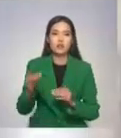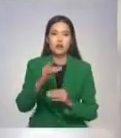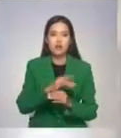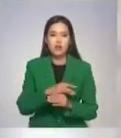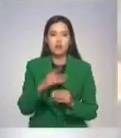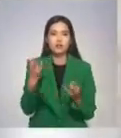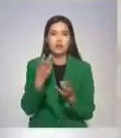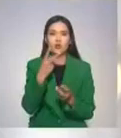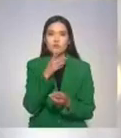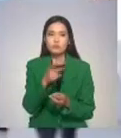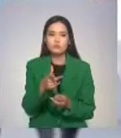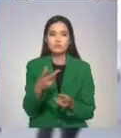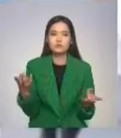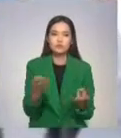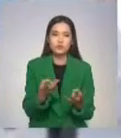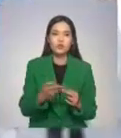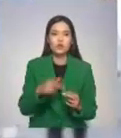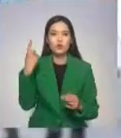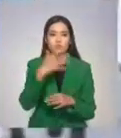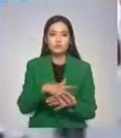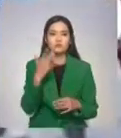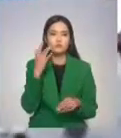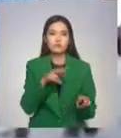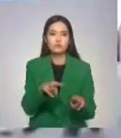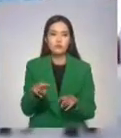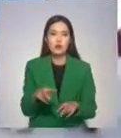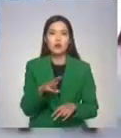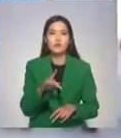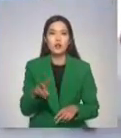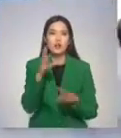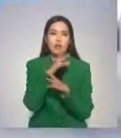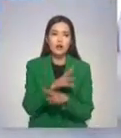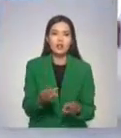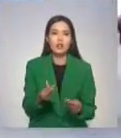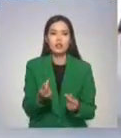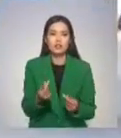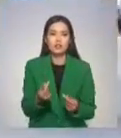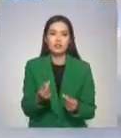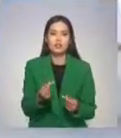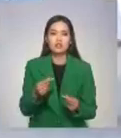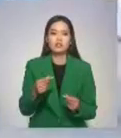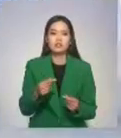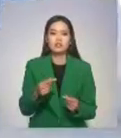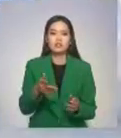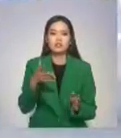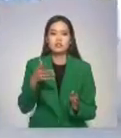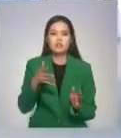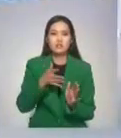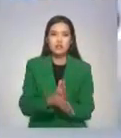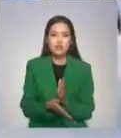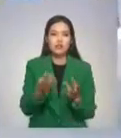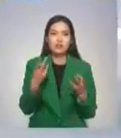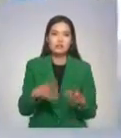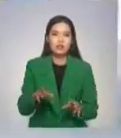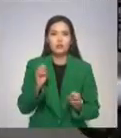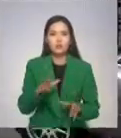өлшеніп тұру керек. Егер олай істемейтін болсақ, жаңағы миллиардта бөліп жатқан ақшамыз топыраққа сіңген су сияқты